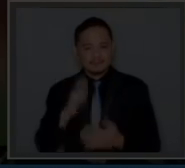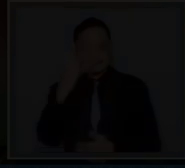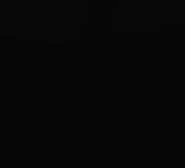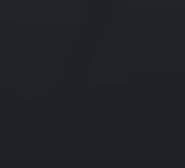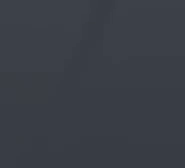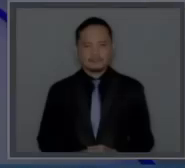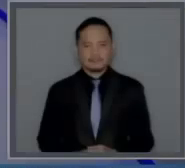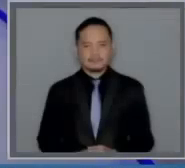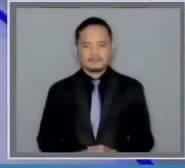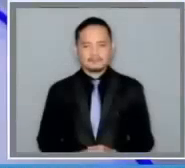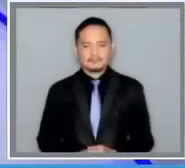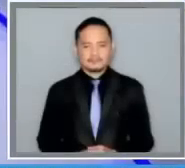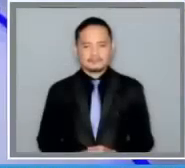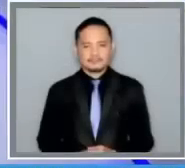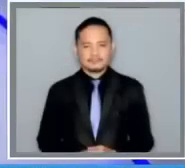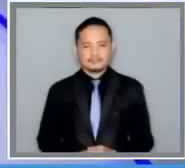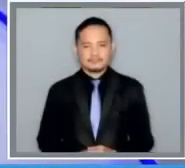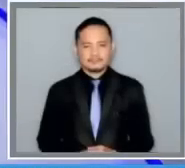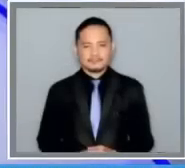Susunod!